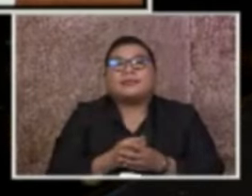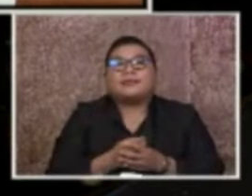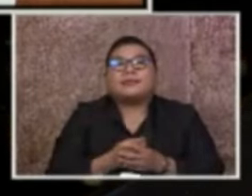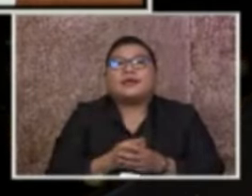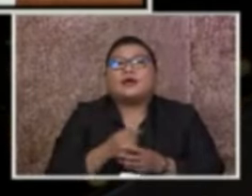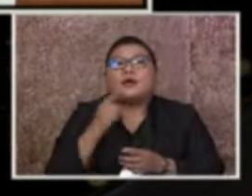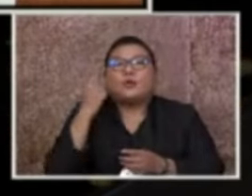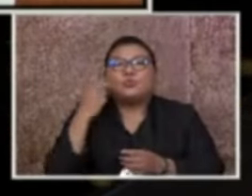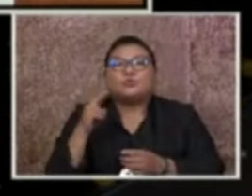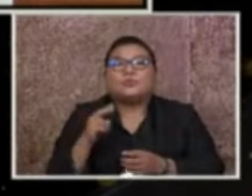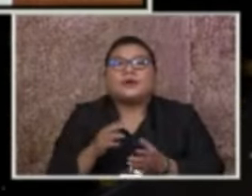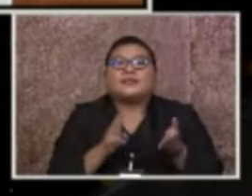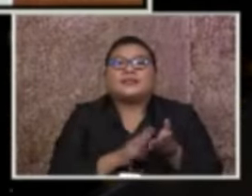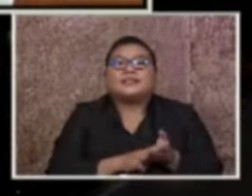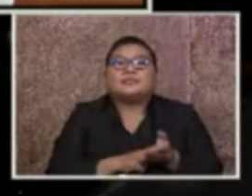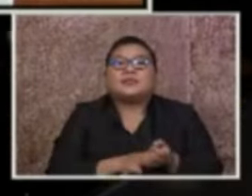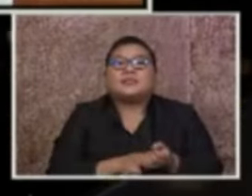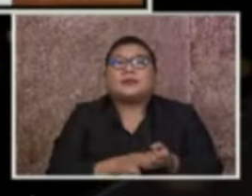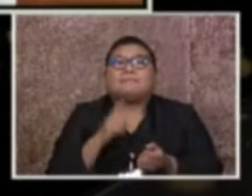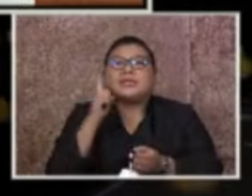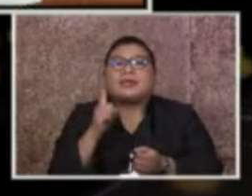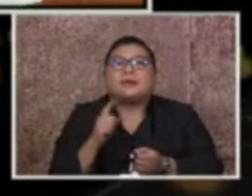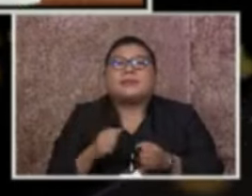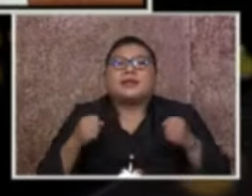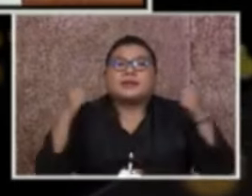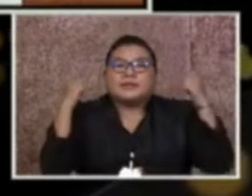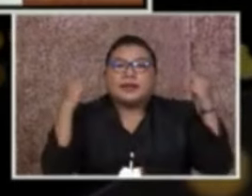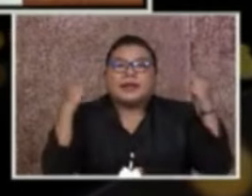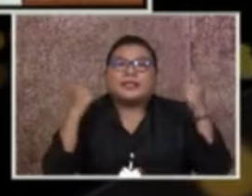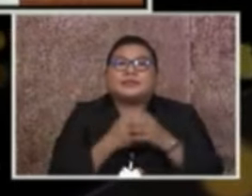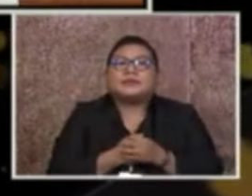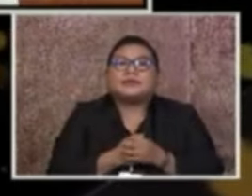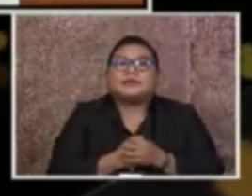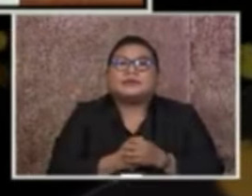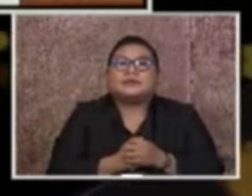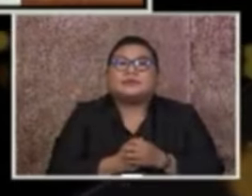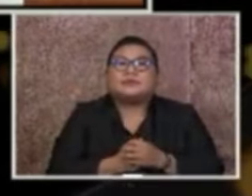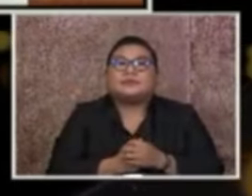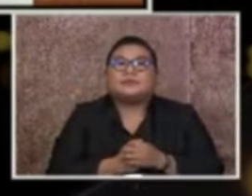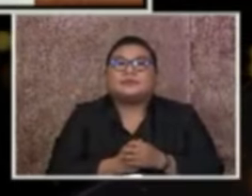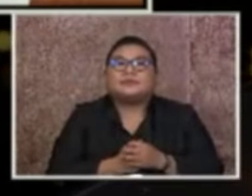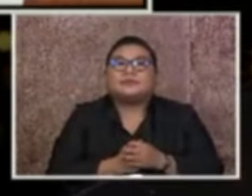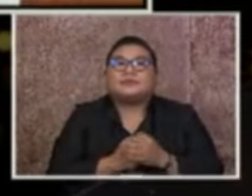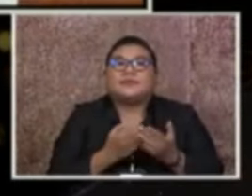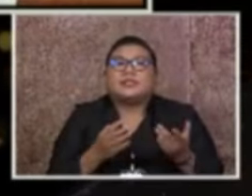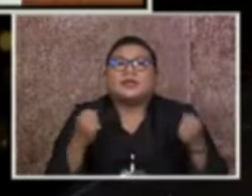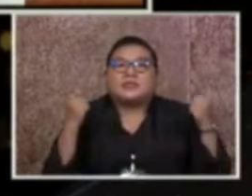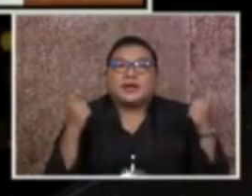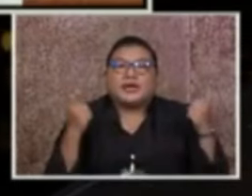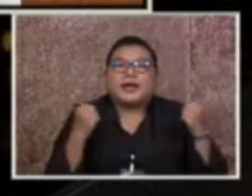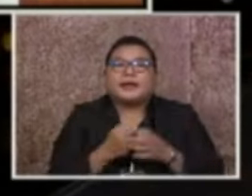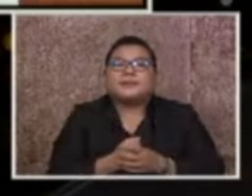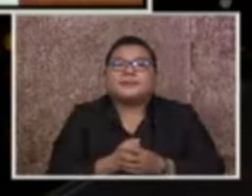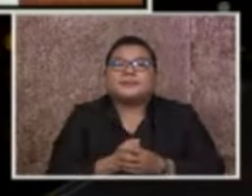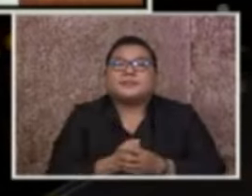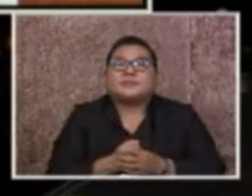pakde ee pertama kesehatan dulu nah sesudah masyarakat bisa sehat terutama apa namanya santing